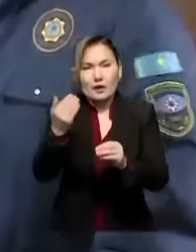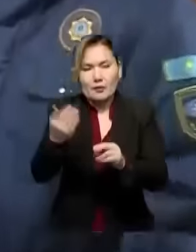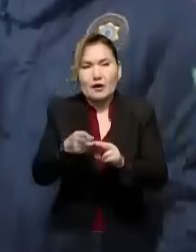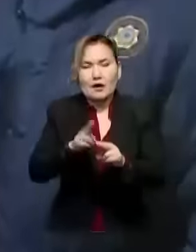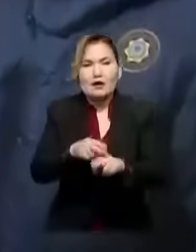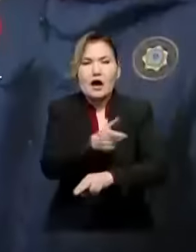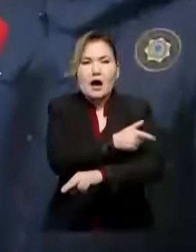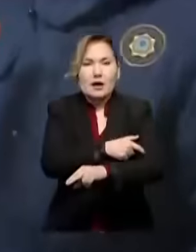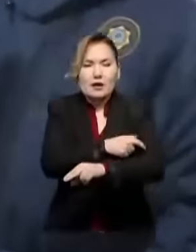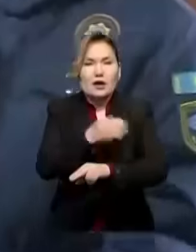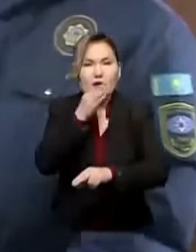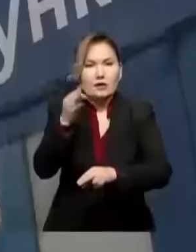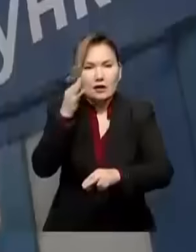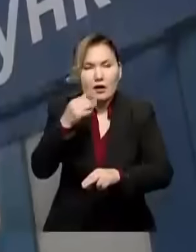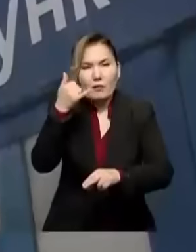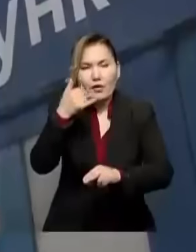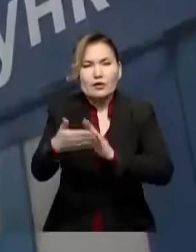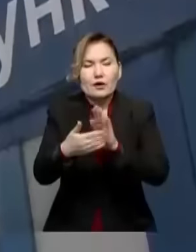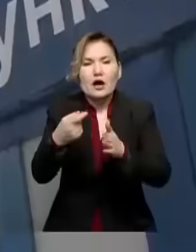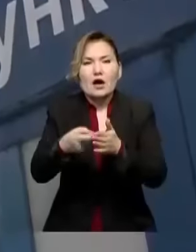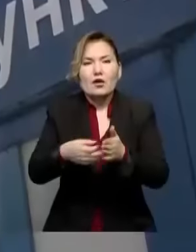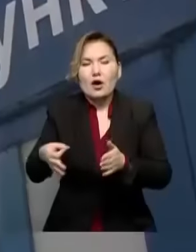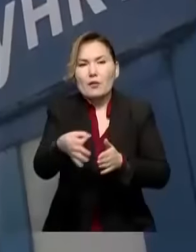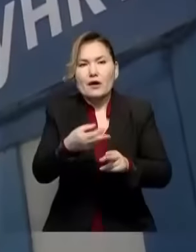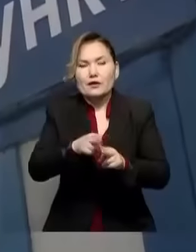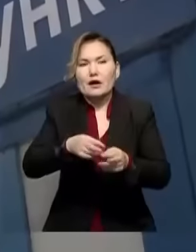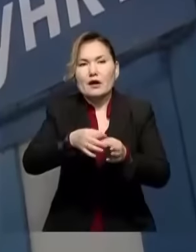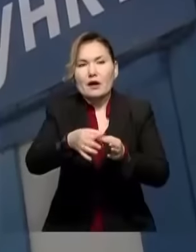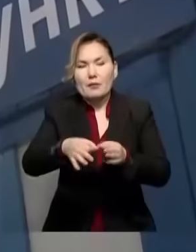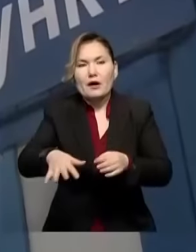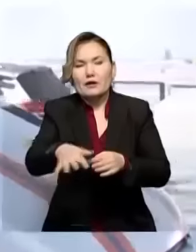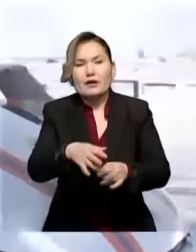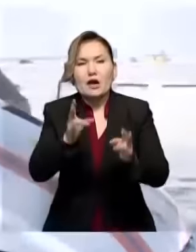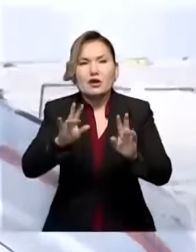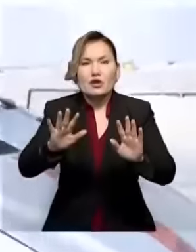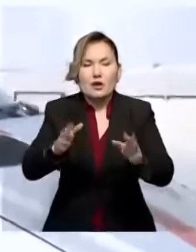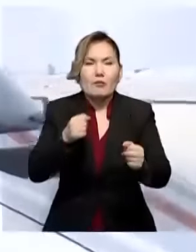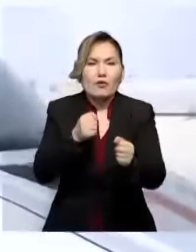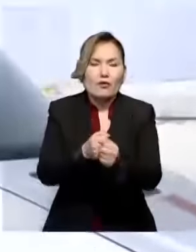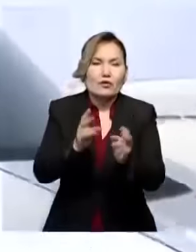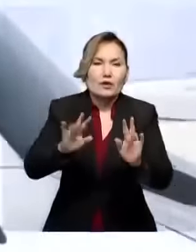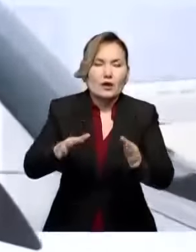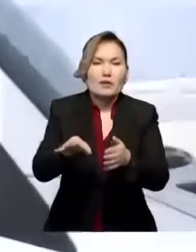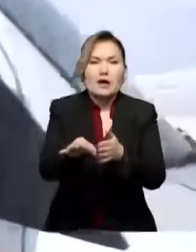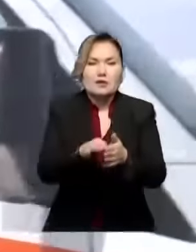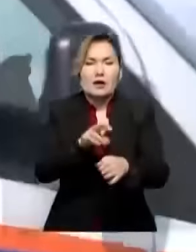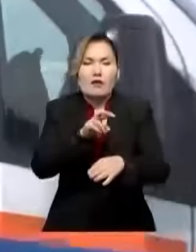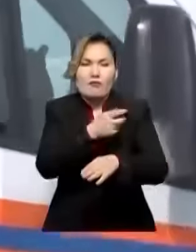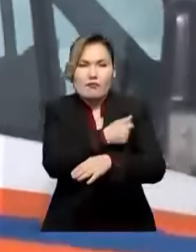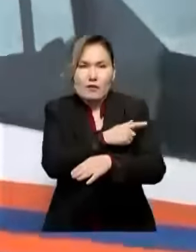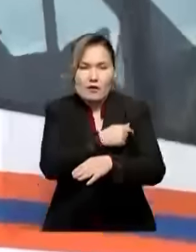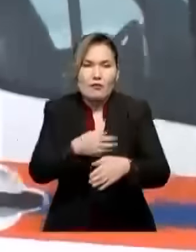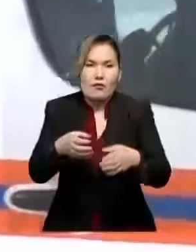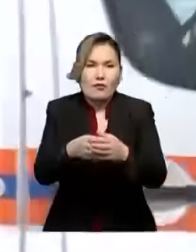кезекші диспетчерге хабарлама келіп түсті. Қарағанды облысы бағытындағы Осакаровка кентінің маңында апат болды. Медициналық құтқарушылар бригадасы дереу